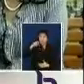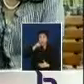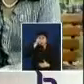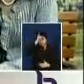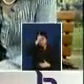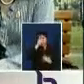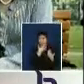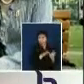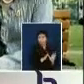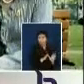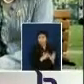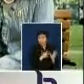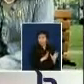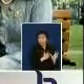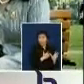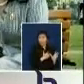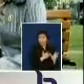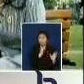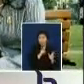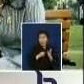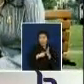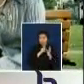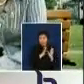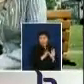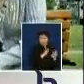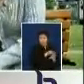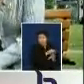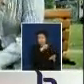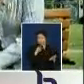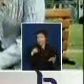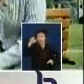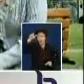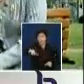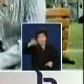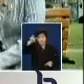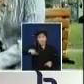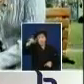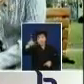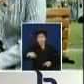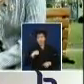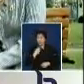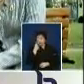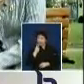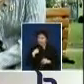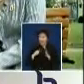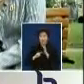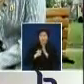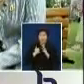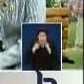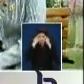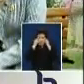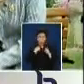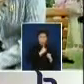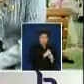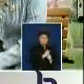งจะเป็นประมาณนี ้ค่ะ ทีนี้ อาจจะต้องเริ่มไปเที่ยวฝรั่งเศสบ้างแล้วนะคะ ใช่ค่ะมาถึงฝรั่งเศสบ้างวันนี้เห็นตั้งแต่เช้าเลยท่านก็ยุ่งมา